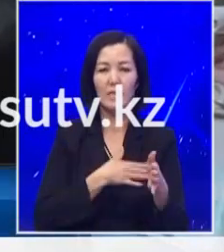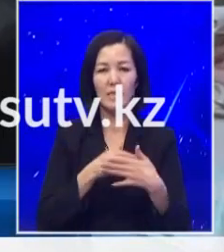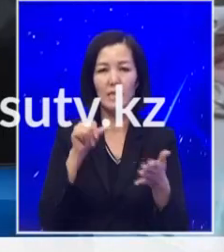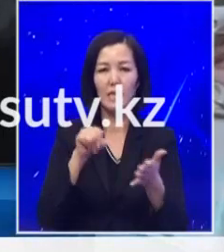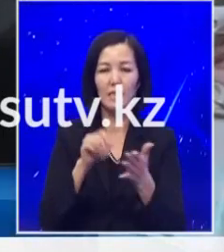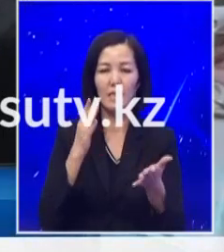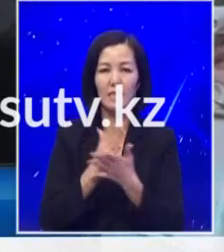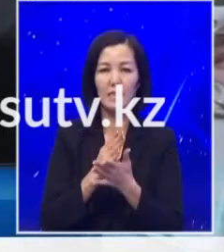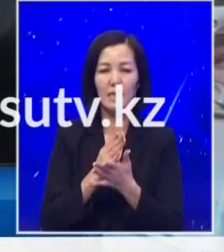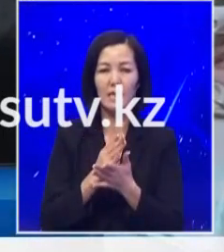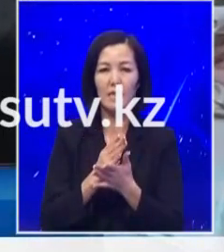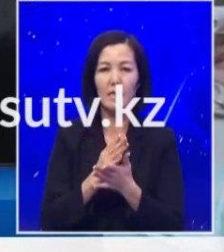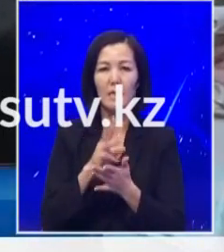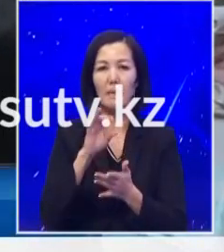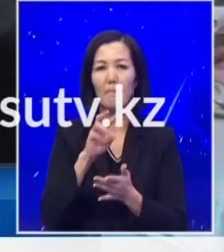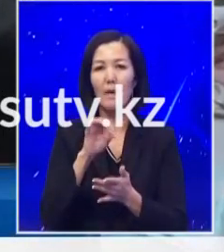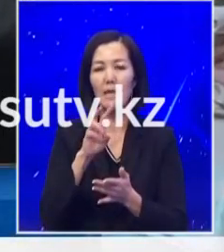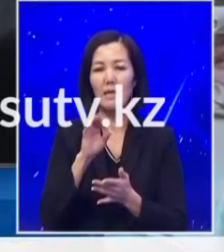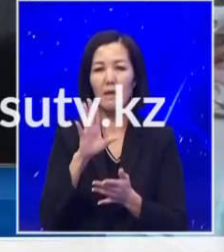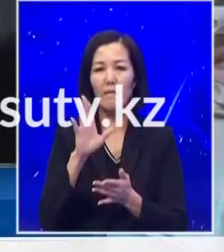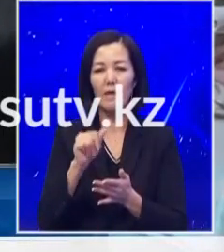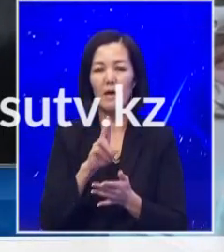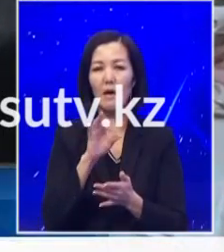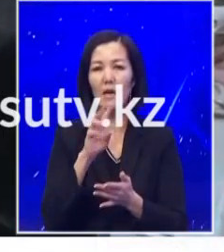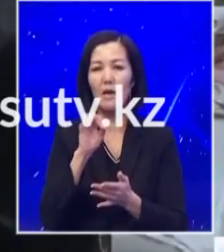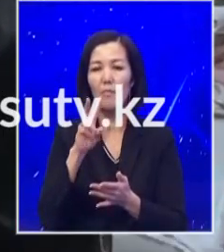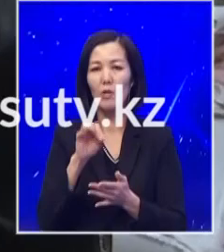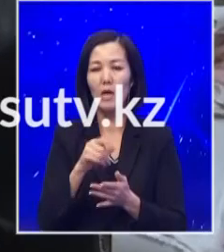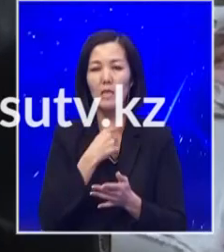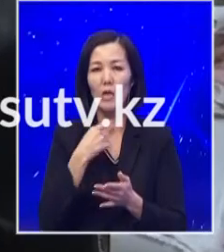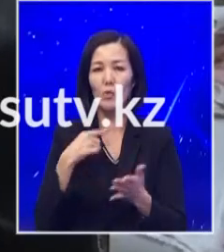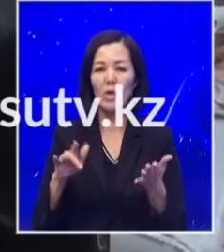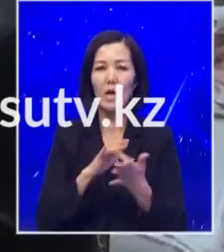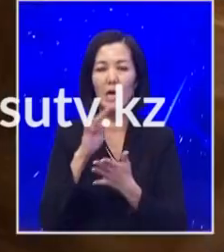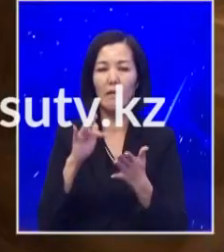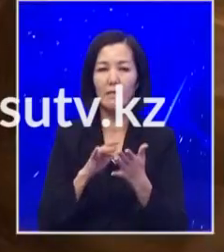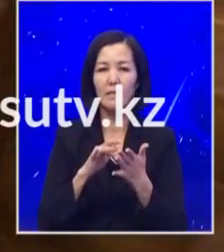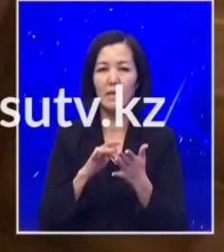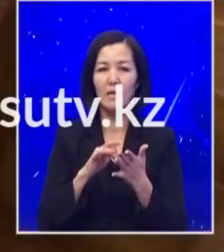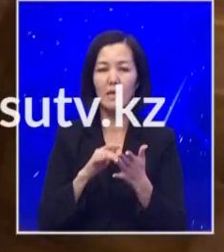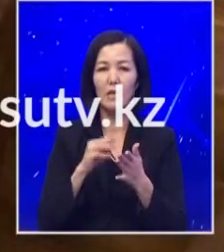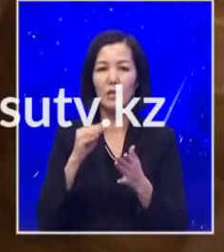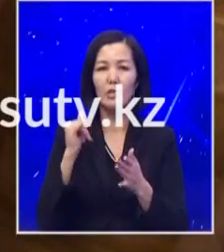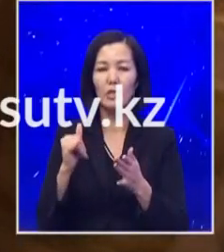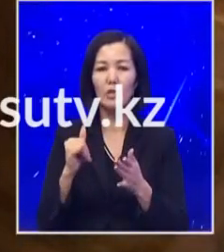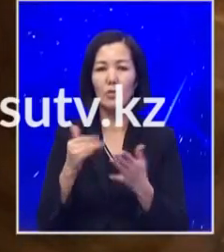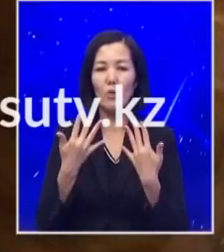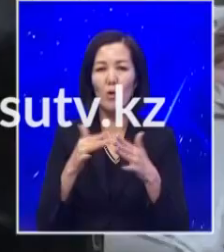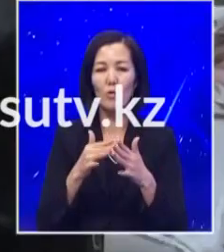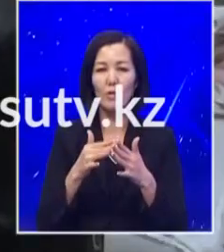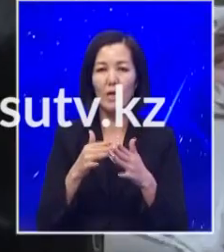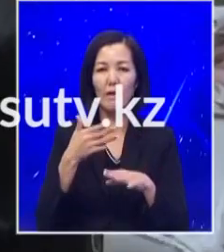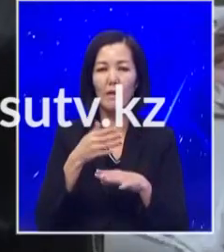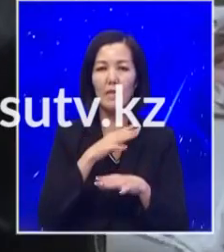өңірге, Малиновка ауылына, Қарабұлақ ауылына, Талдықорған қаласына, Жетісу ауылына, осы